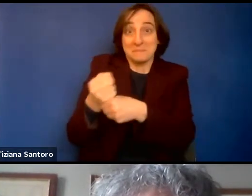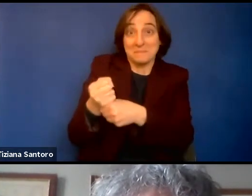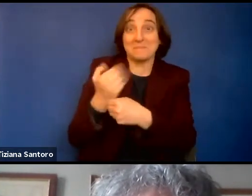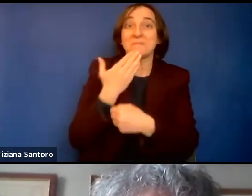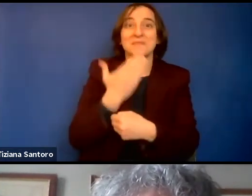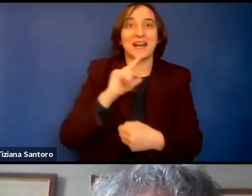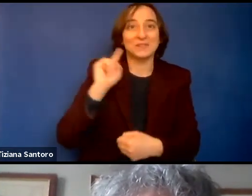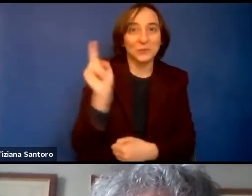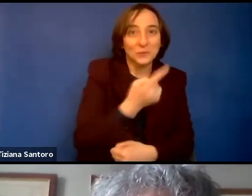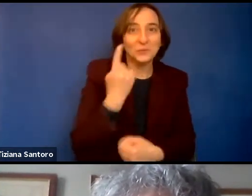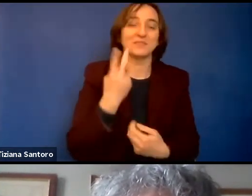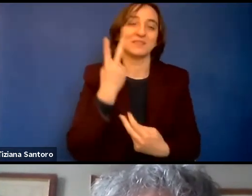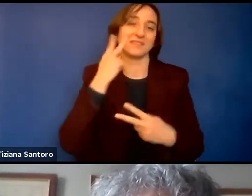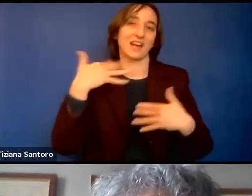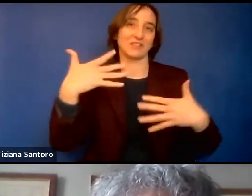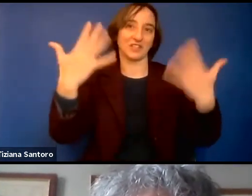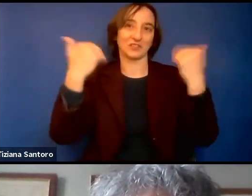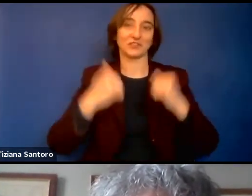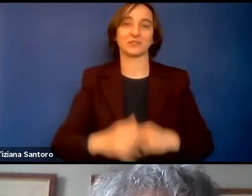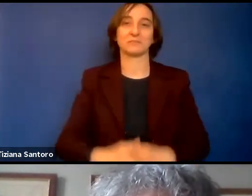arrivederci, buon lavoro a tutti.